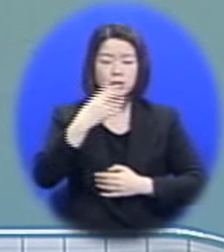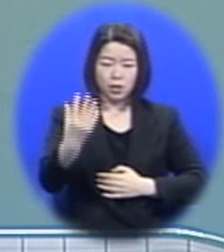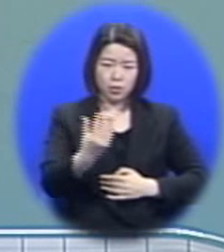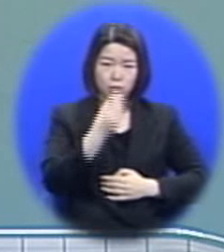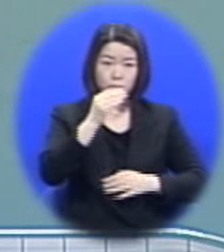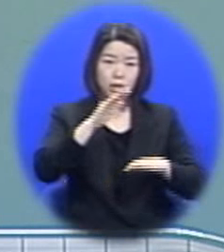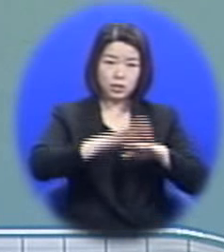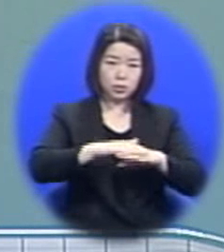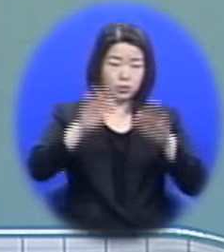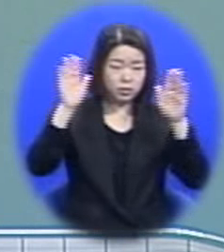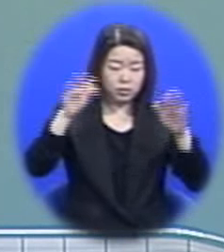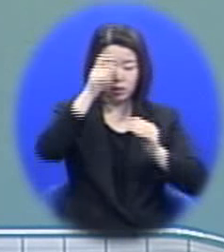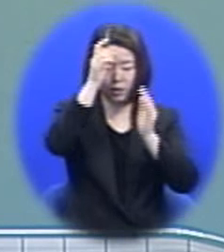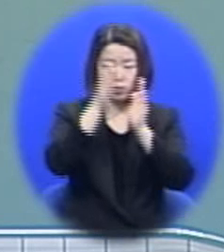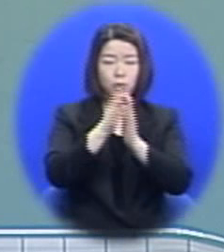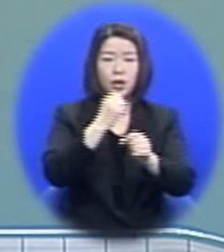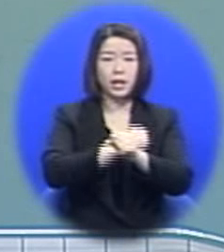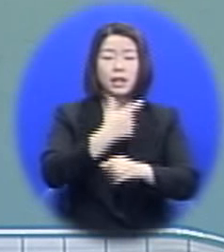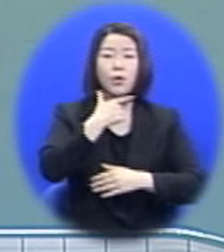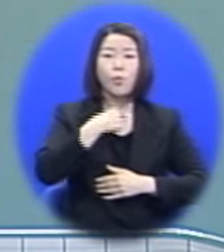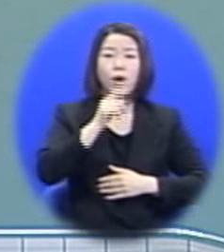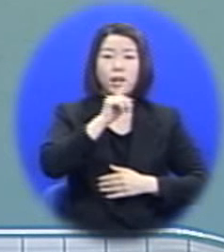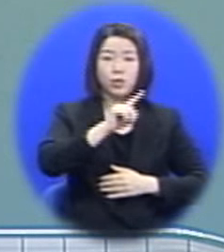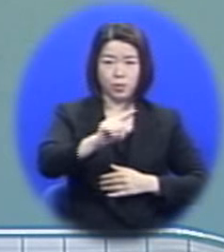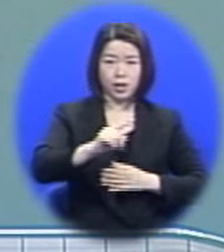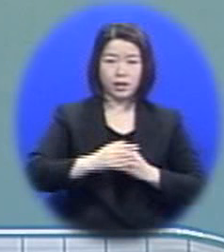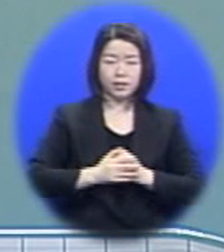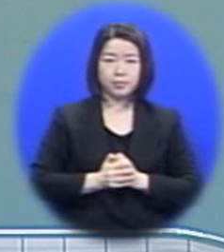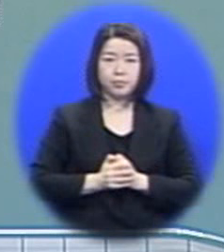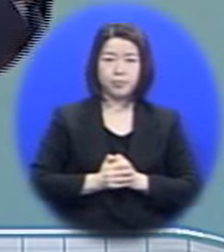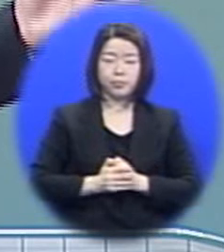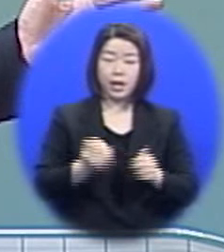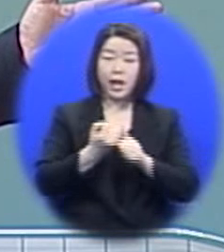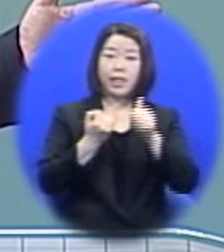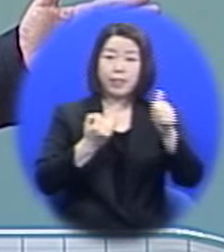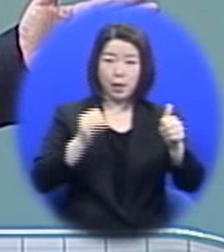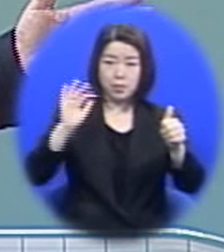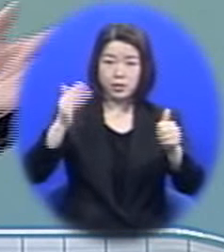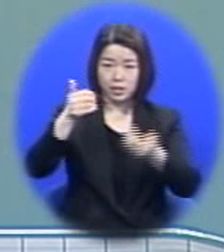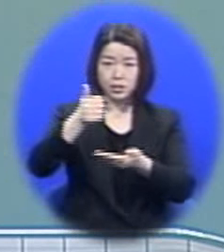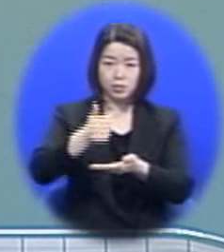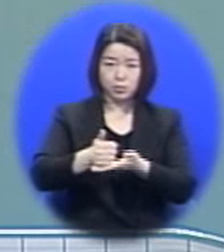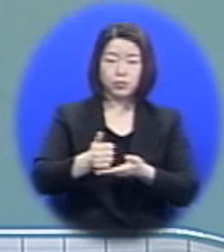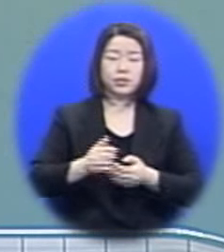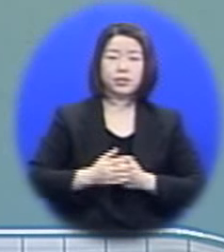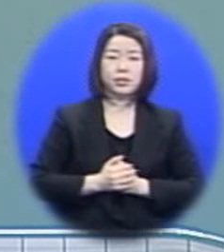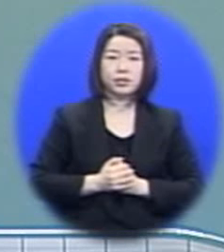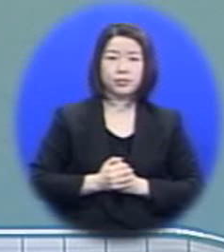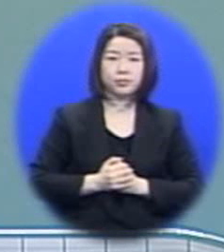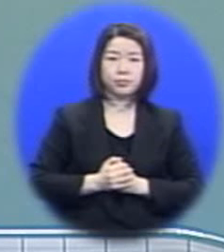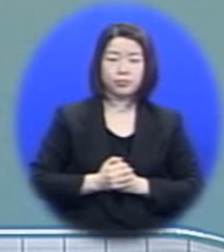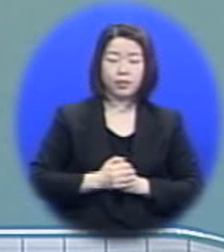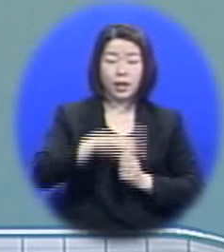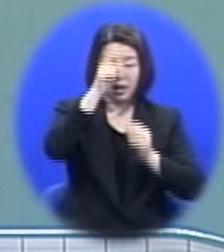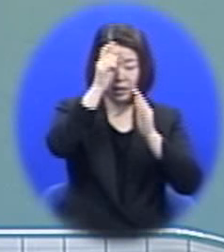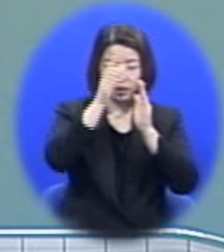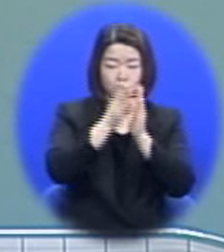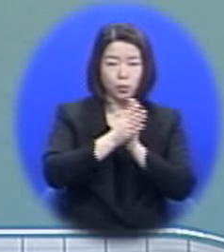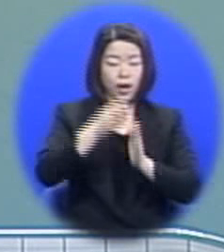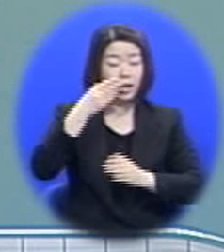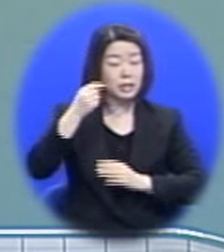손을 들어 기도하기를 원하노라. 남편 되시는 분들 기도가